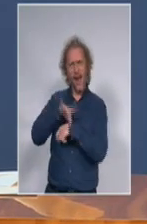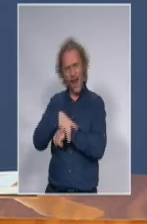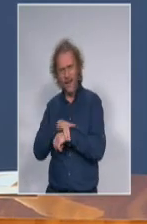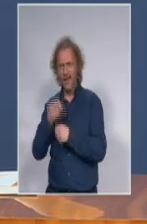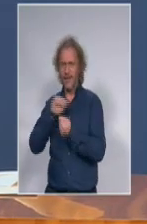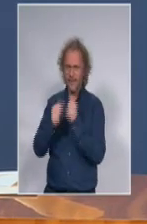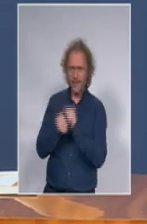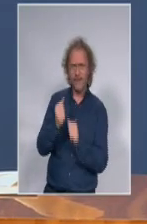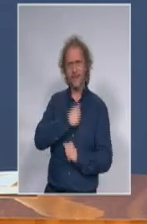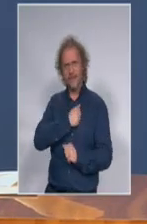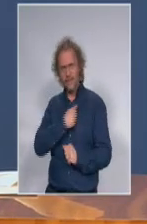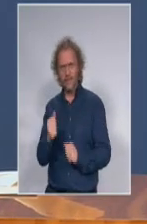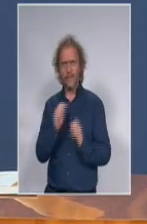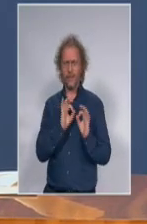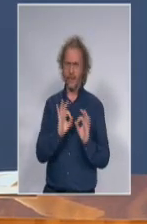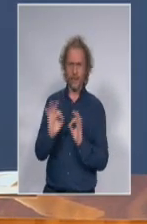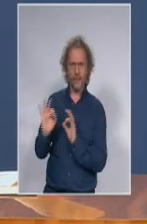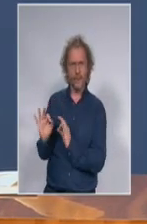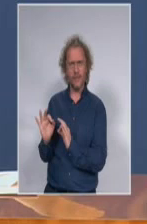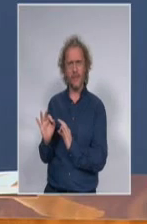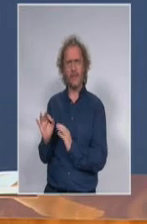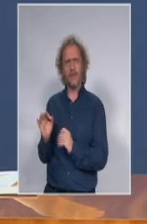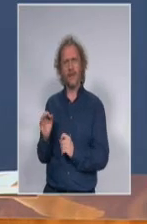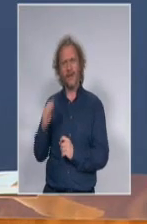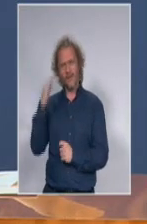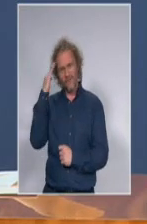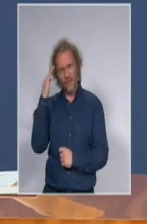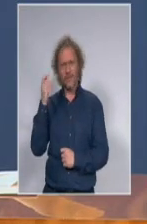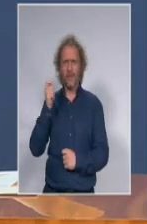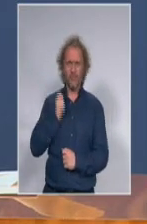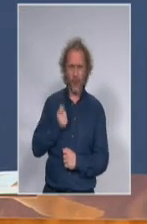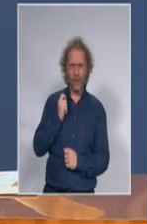vojska i policija veoma, veoma dobro obavljaju svoj posao